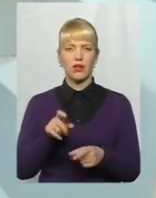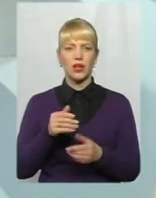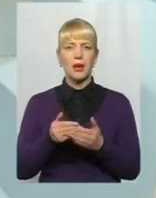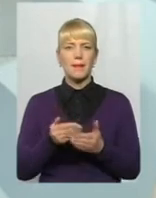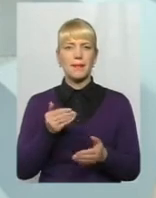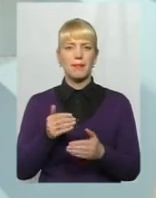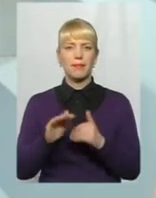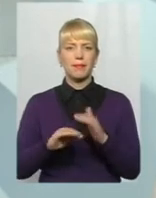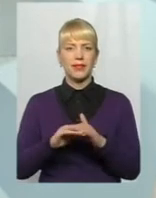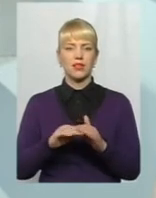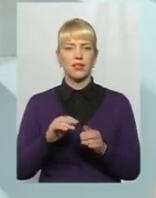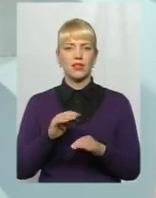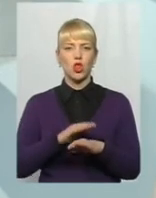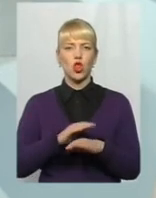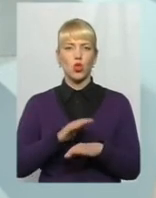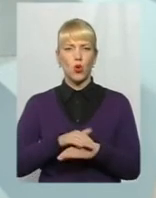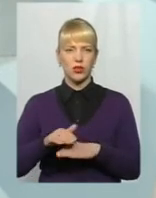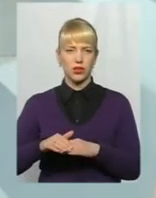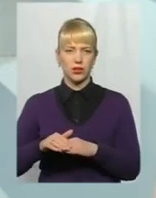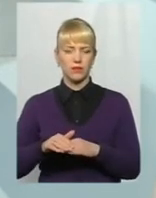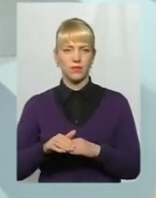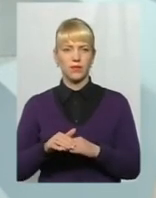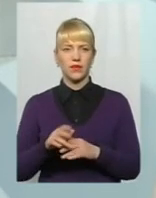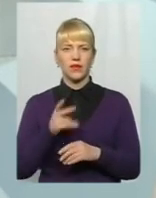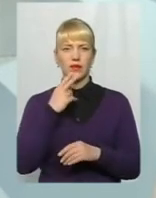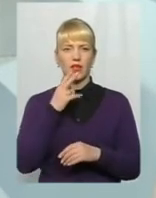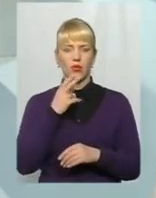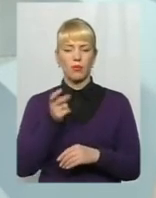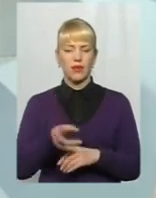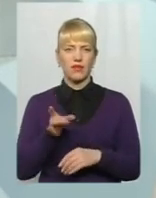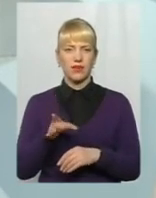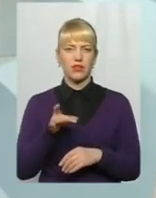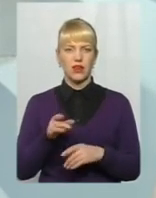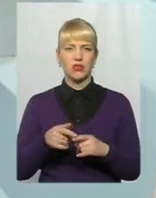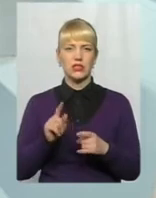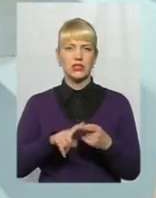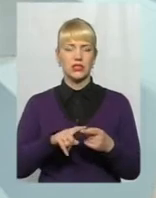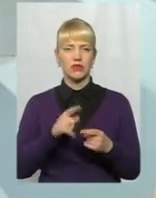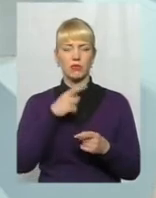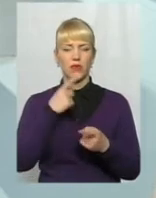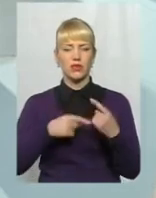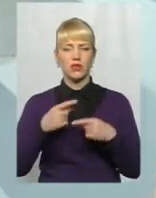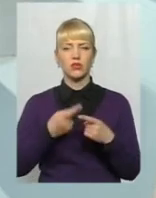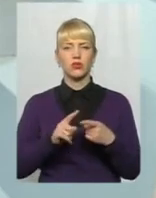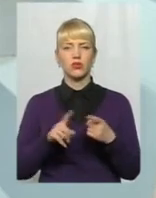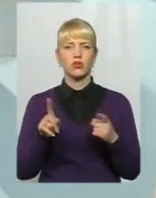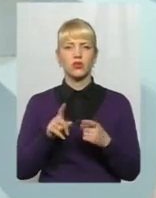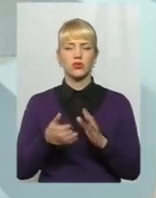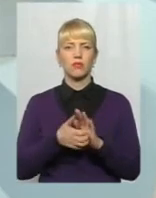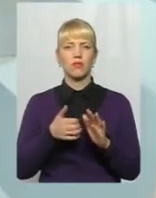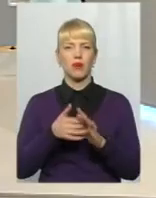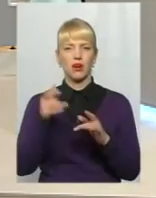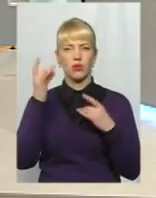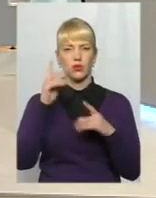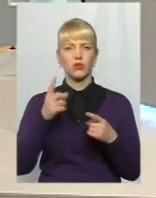буквально під тролейбус, чи під машину, чи під маршрутку викидаються ці недопалки. Тобто, знову ж таки, я повертаюся до того, що все-таки брак культури, тому